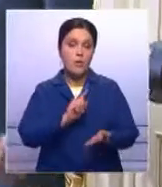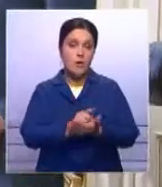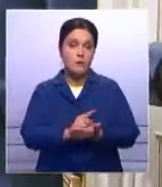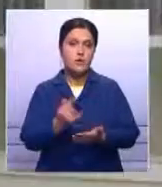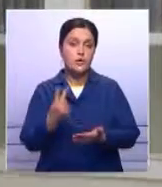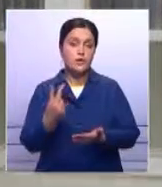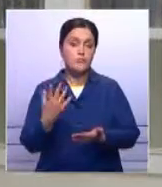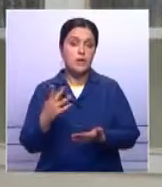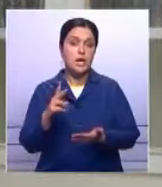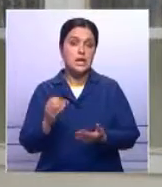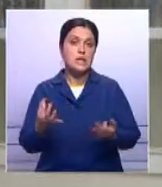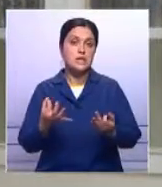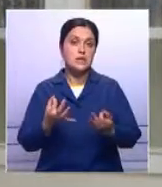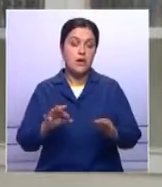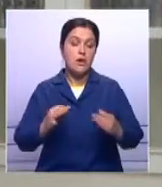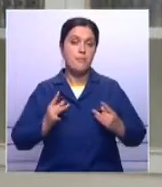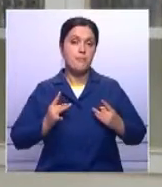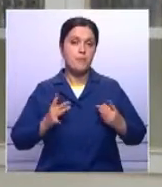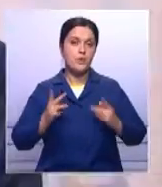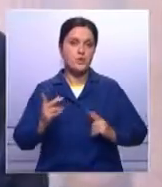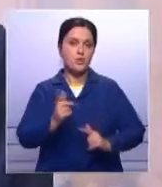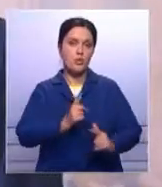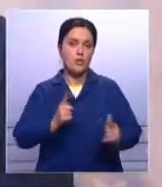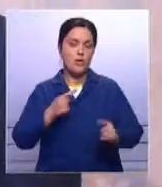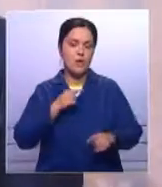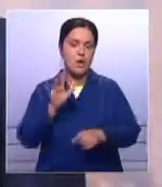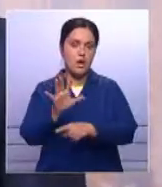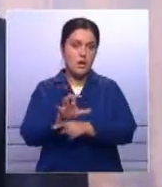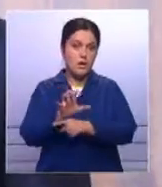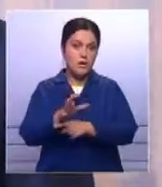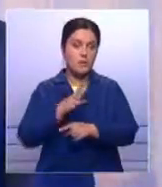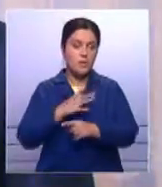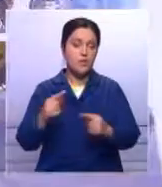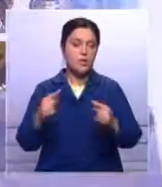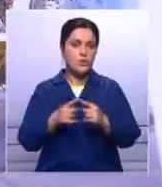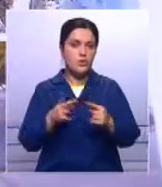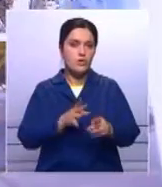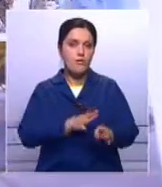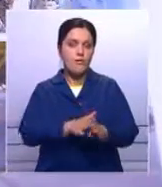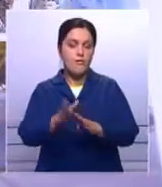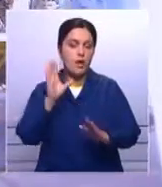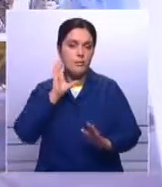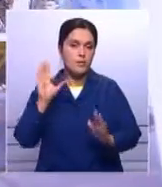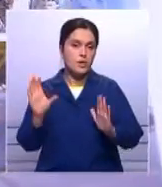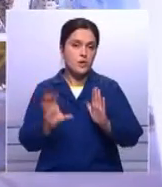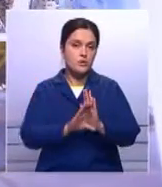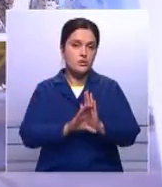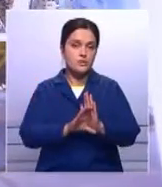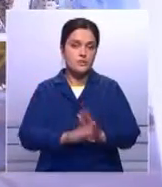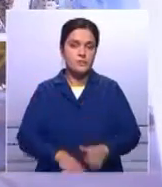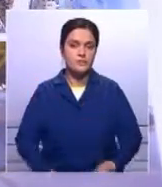25-летию независимости. Вот здесь мы полностью. И мои замечания в совещании с городом. Все реализуются.